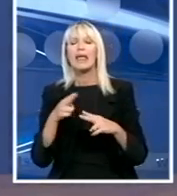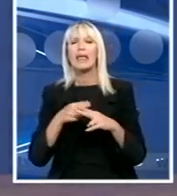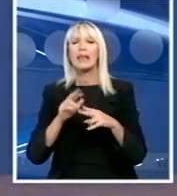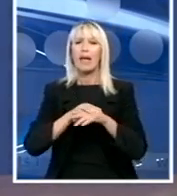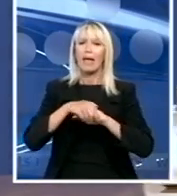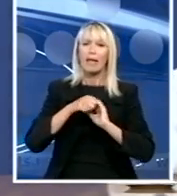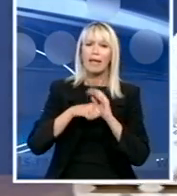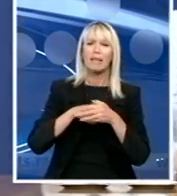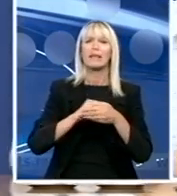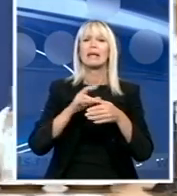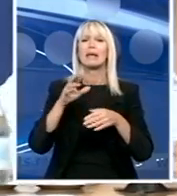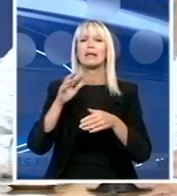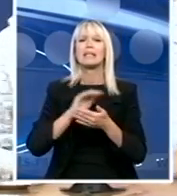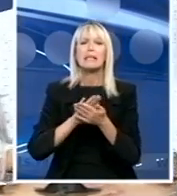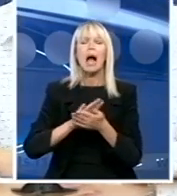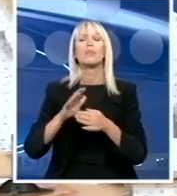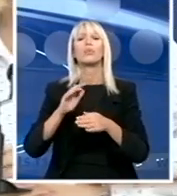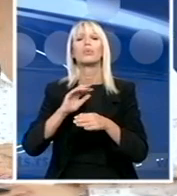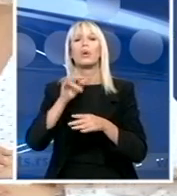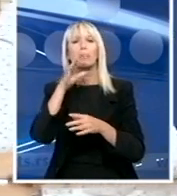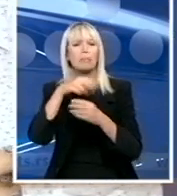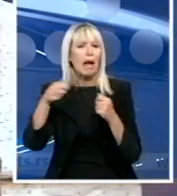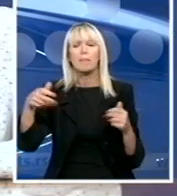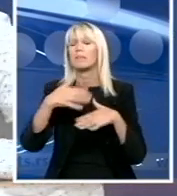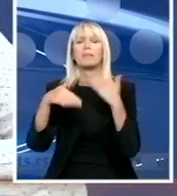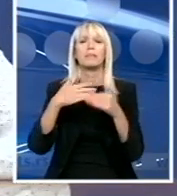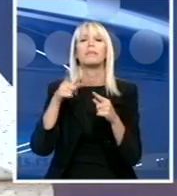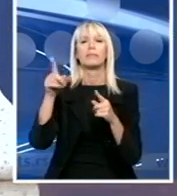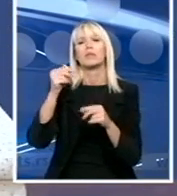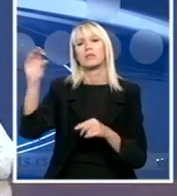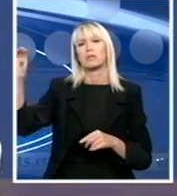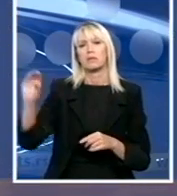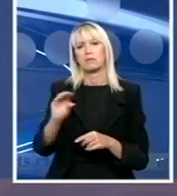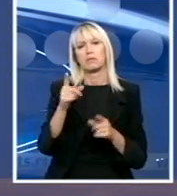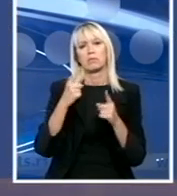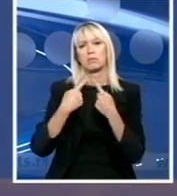u prethodnom vremenskom periodu i sredstva će biti obezbeđena za tu namenu.